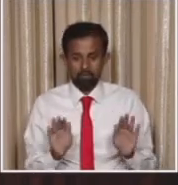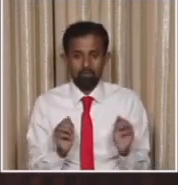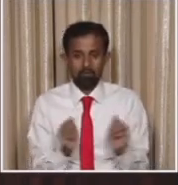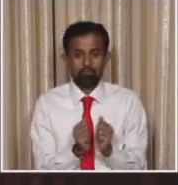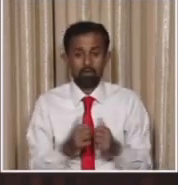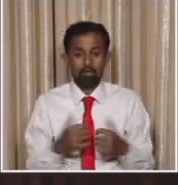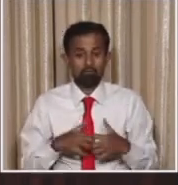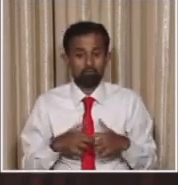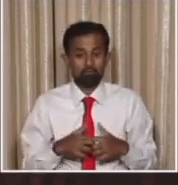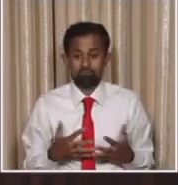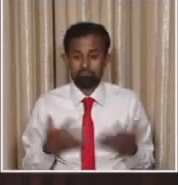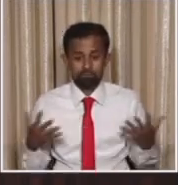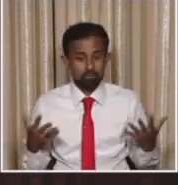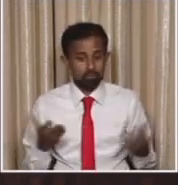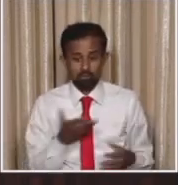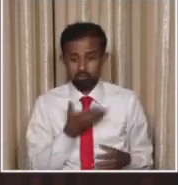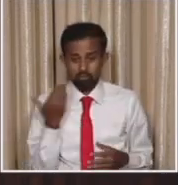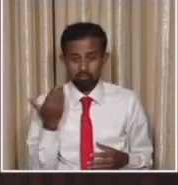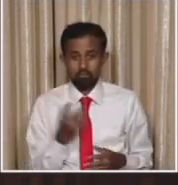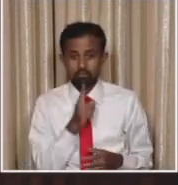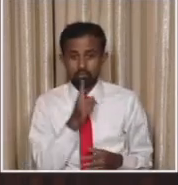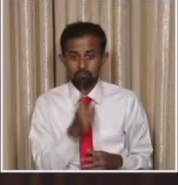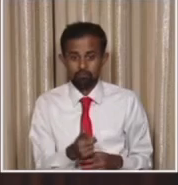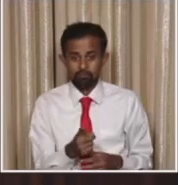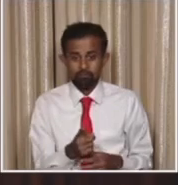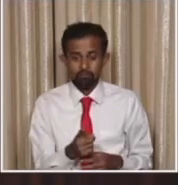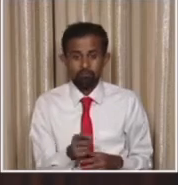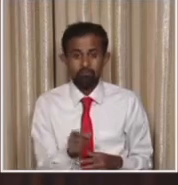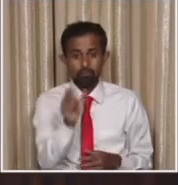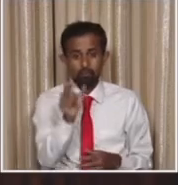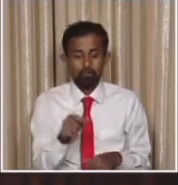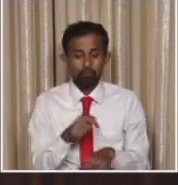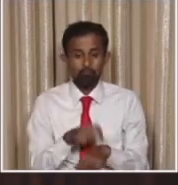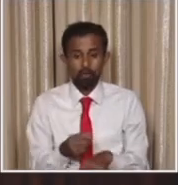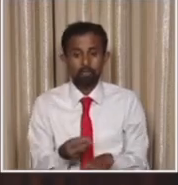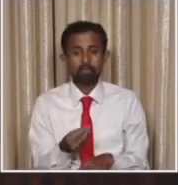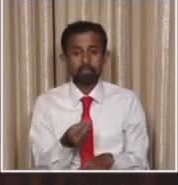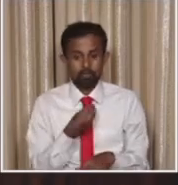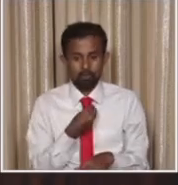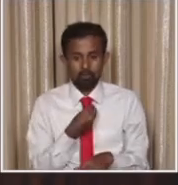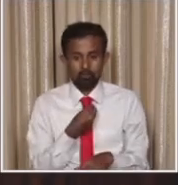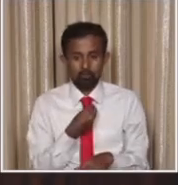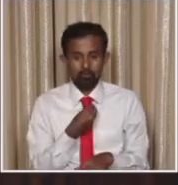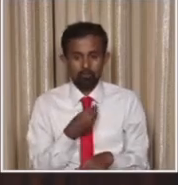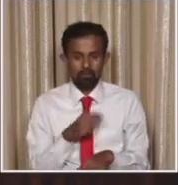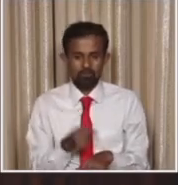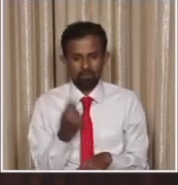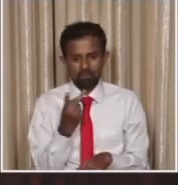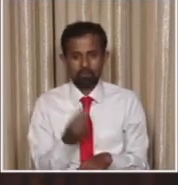විශාල ගැටලුවක් ඇති වෙන්න නියමිතයි කියන බව ප්‍රකාශ කරමින් ඔබතුමාට අවස්ථාව ලබා දීම ගැනත් මට විනාඩි කිහිපයක්